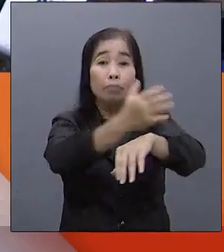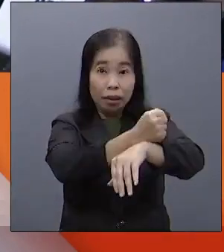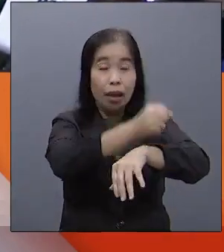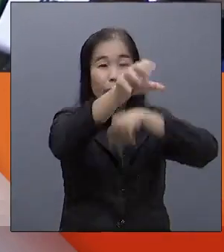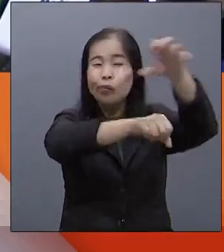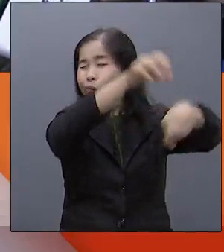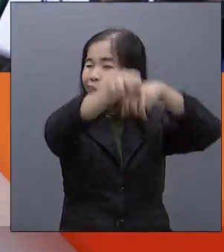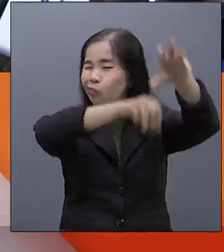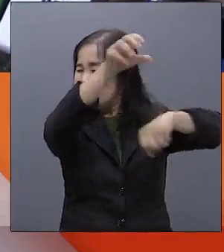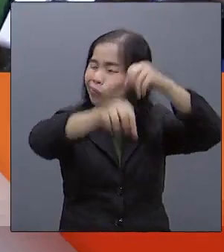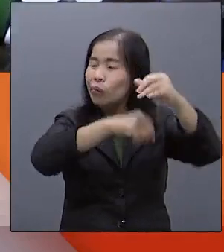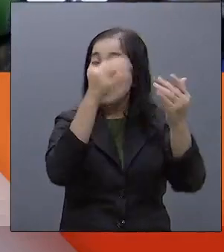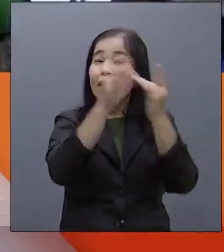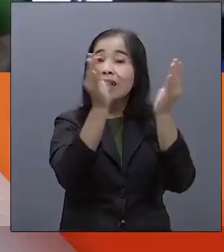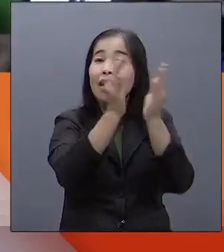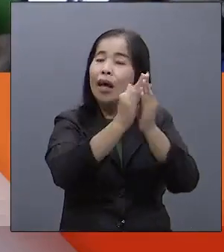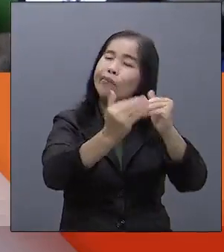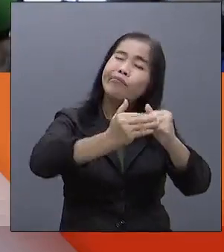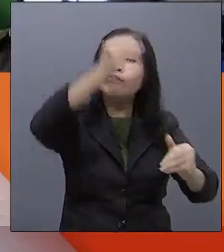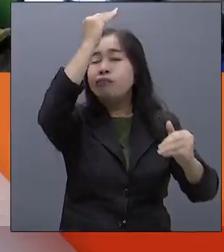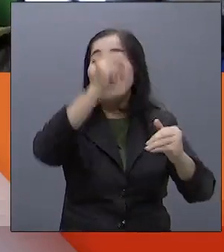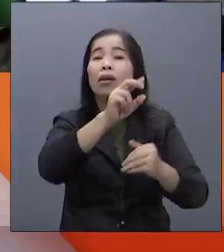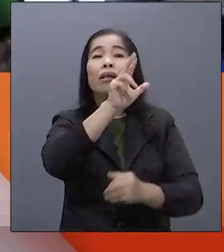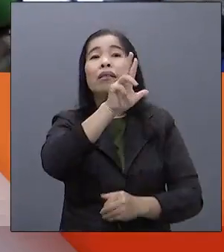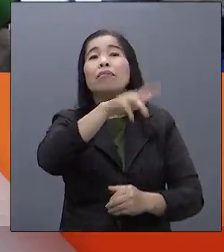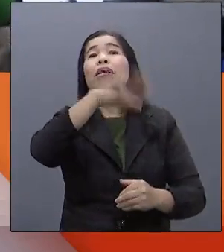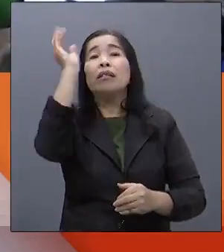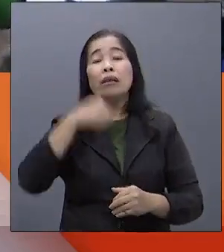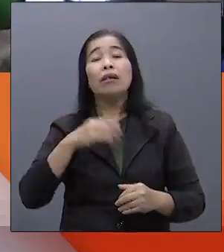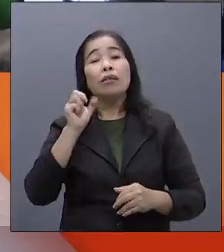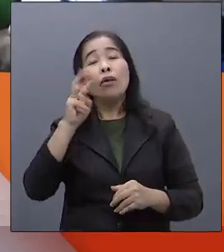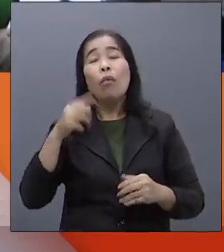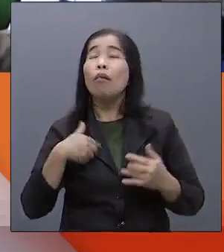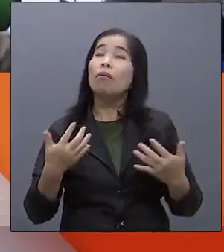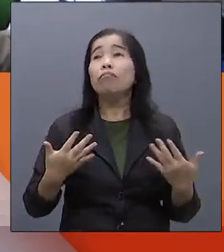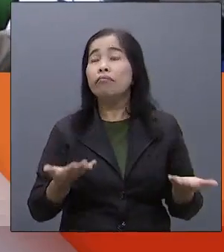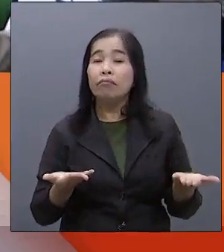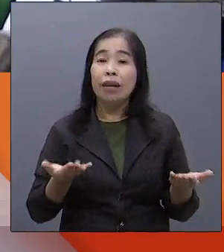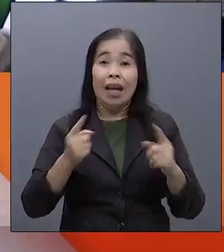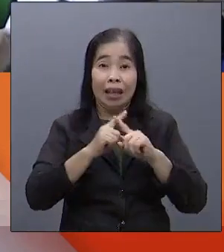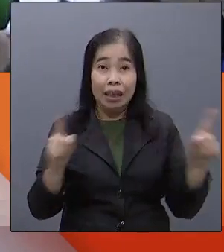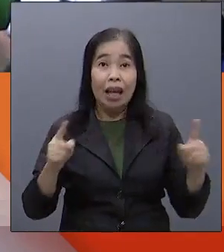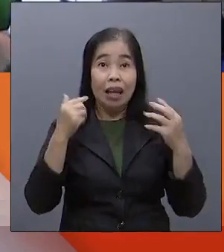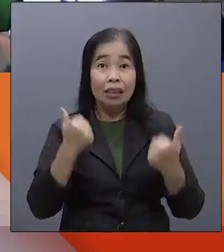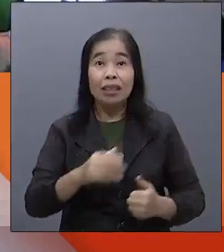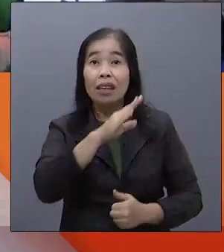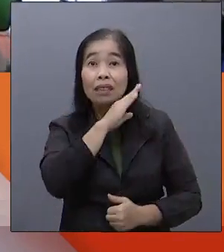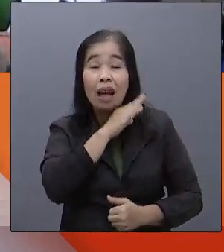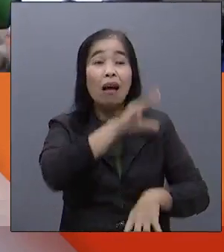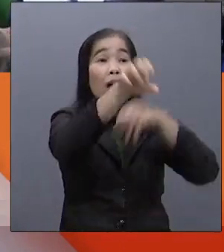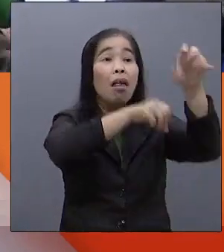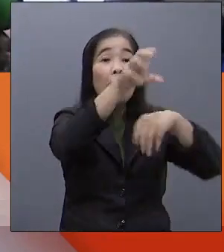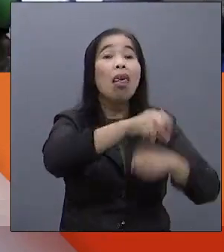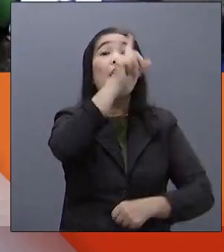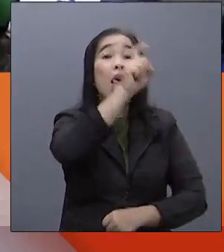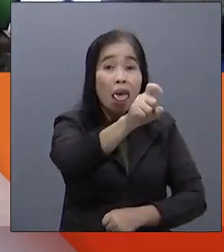ให้ได้376สวก็อยู่สบายๆและสวก็ทำงานอื่นไปแต่นี่เมื่ รวบรวมไม่ได้